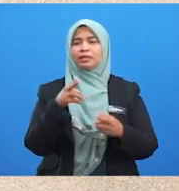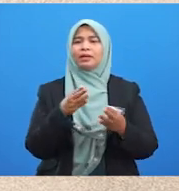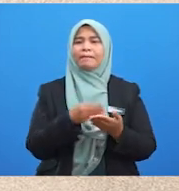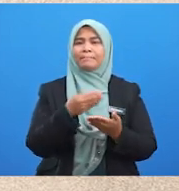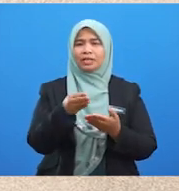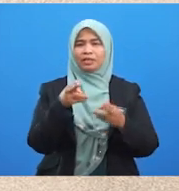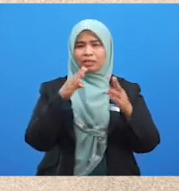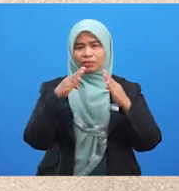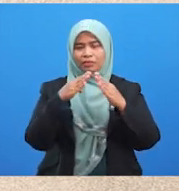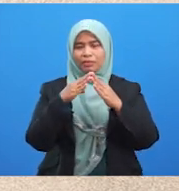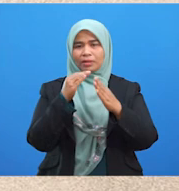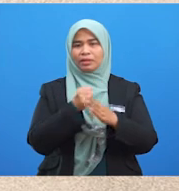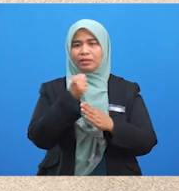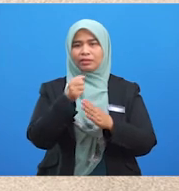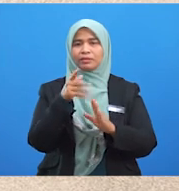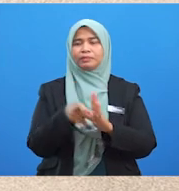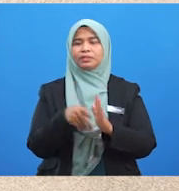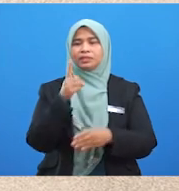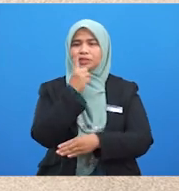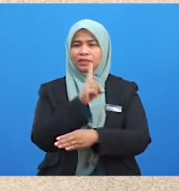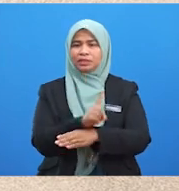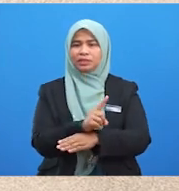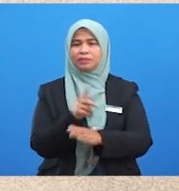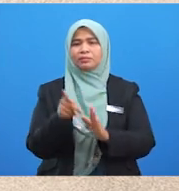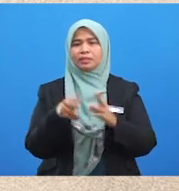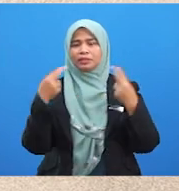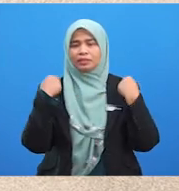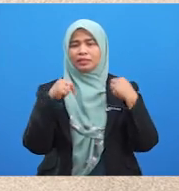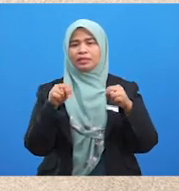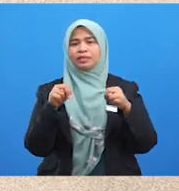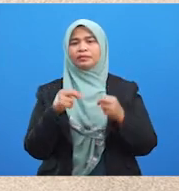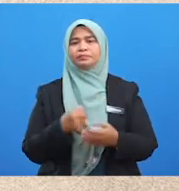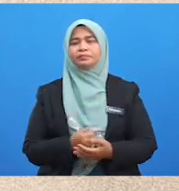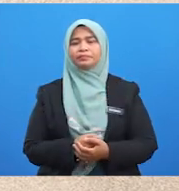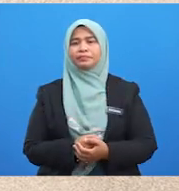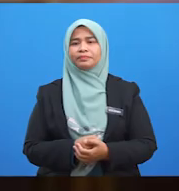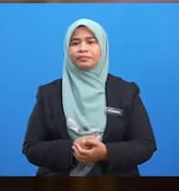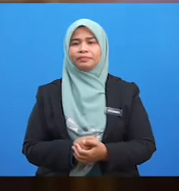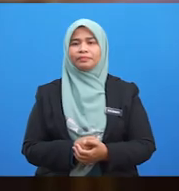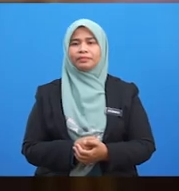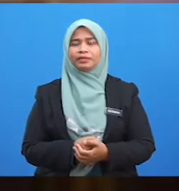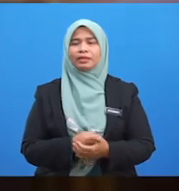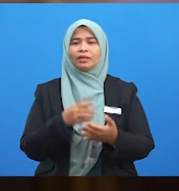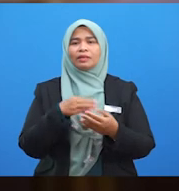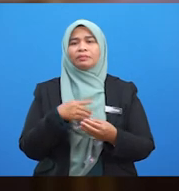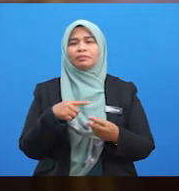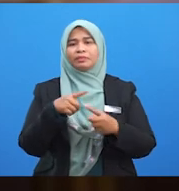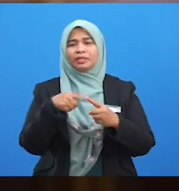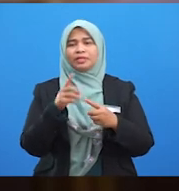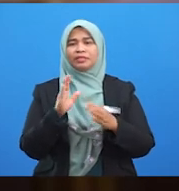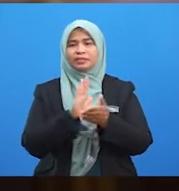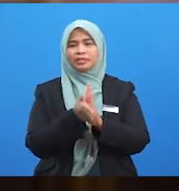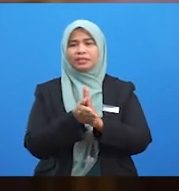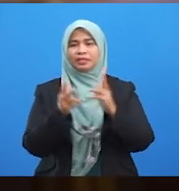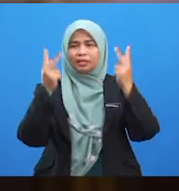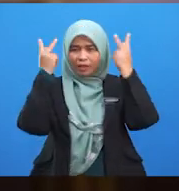perjanjian perniagaan atau apa-apa urusan kewangan khususnya. Apabila menjadi peguam